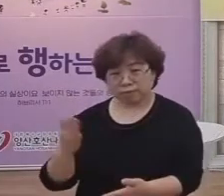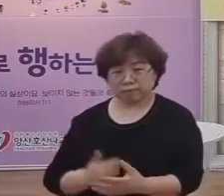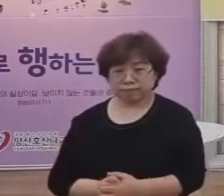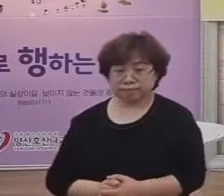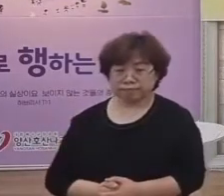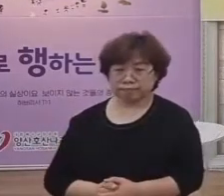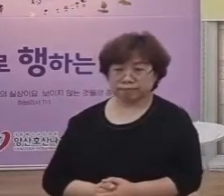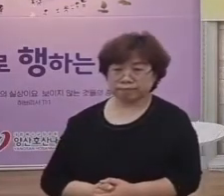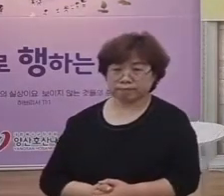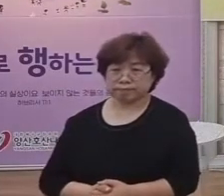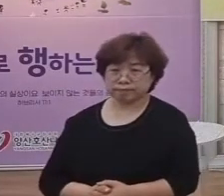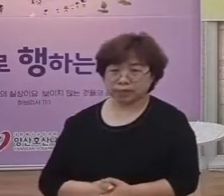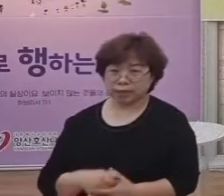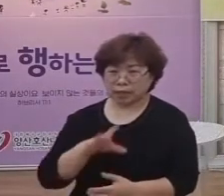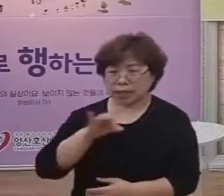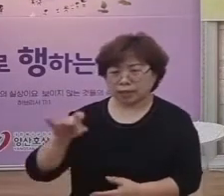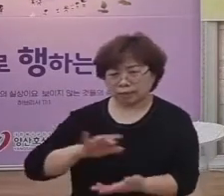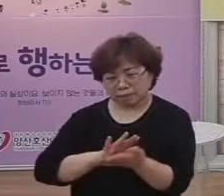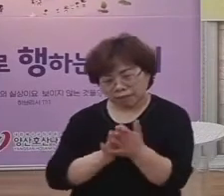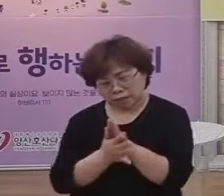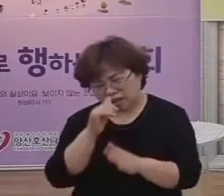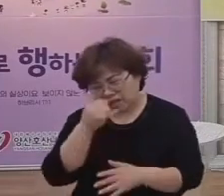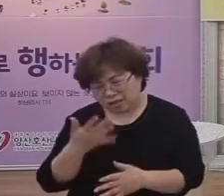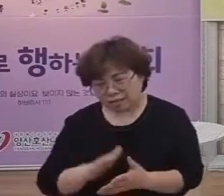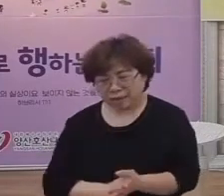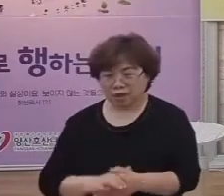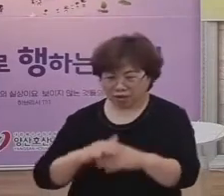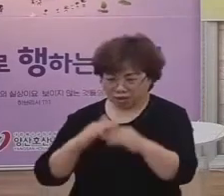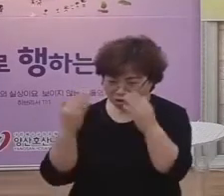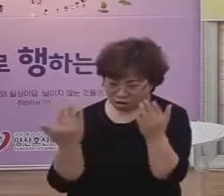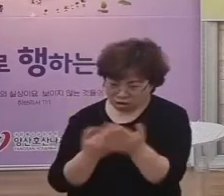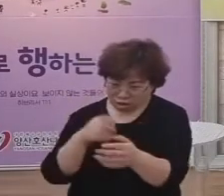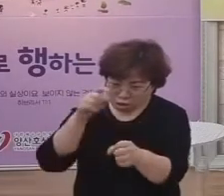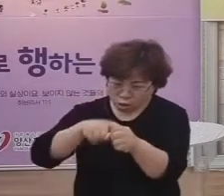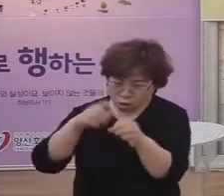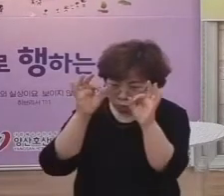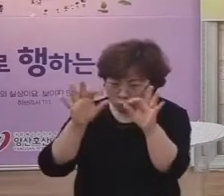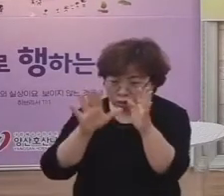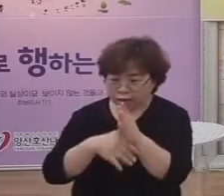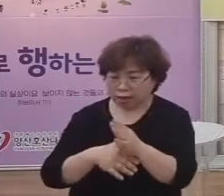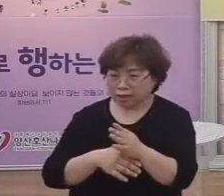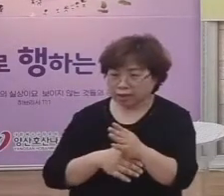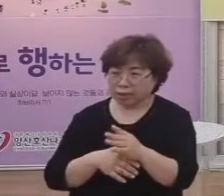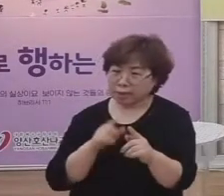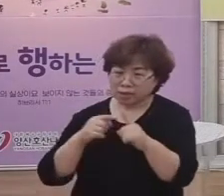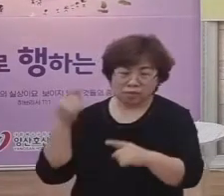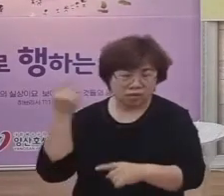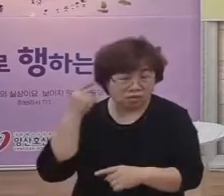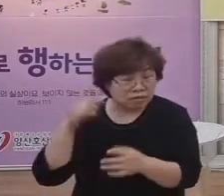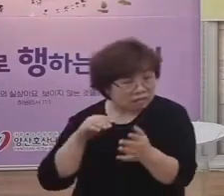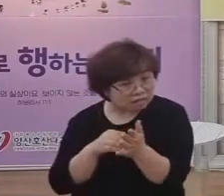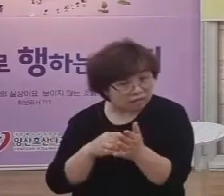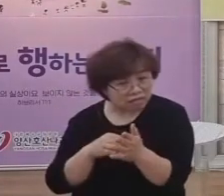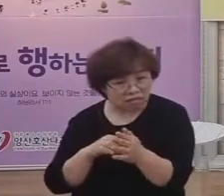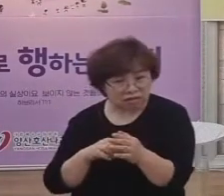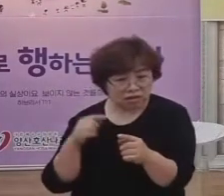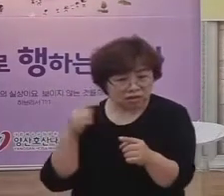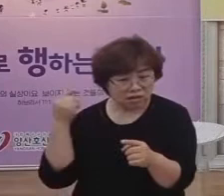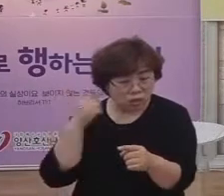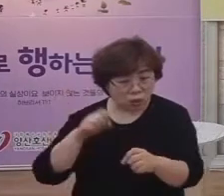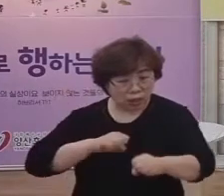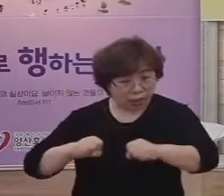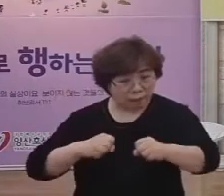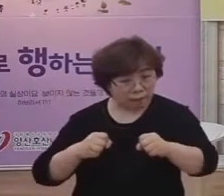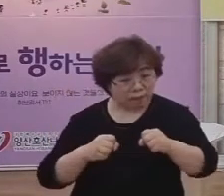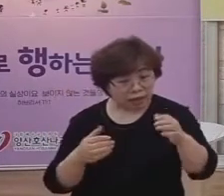있는데 전체적으로 한번 보세요. 과연 나는 어느 부류인가? 하나님 앞에 한번 대답해 보세요. 우리 마음에 손을